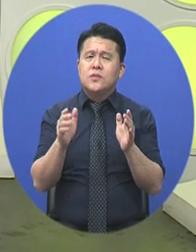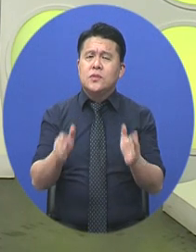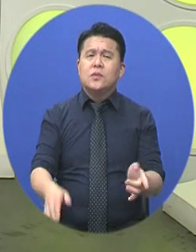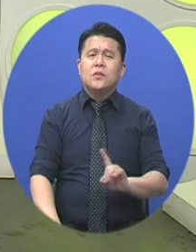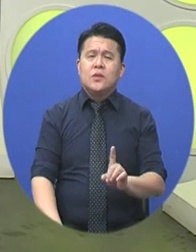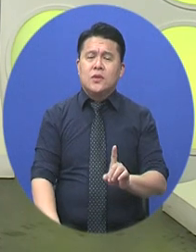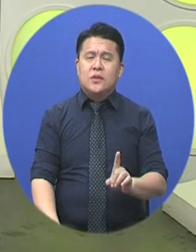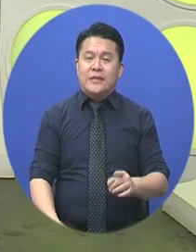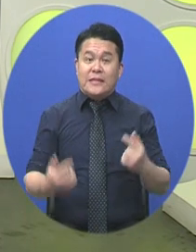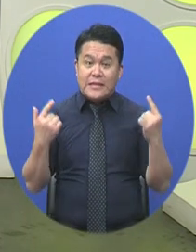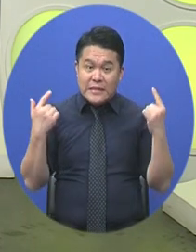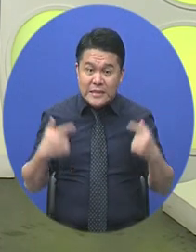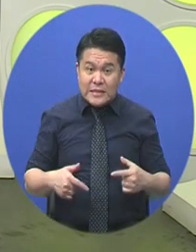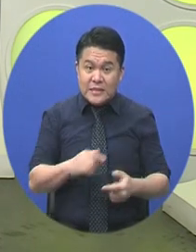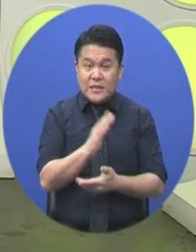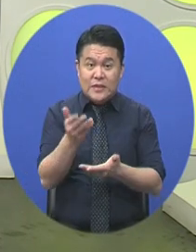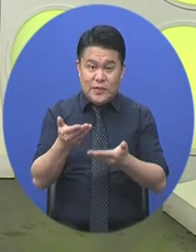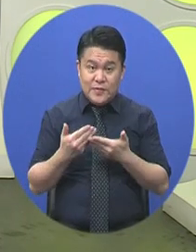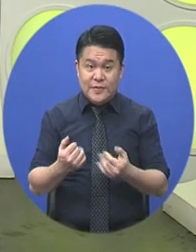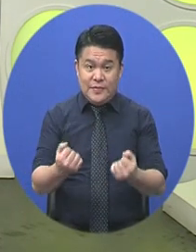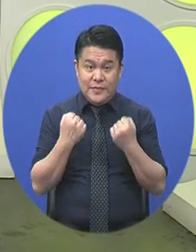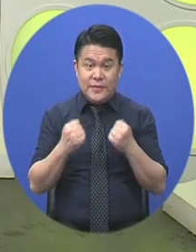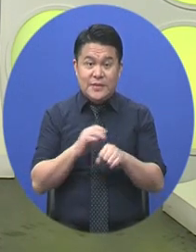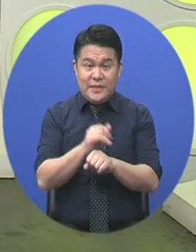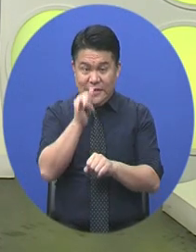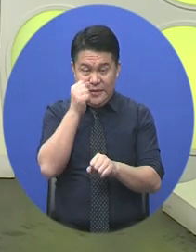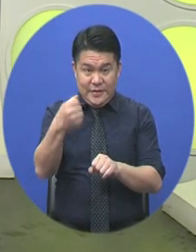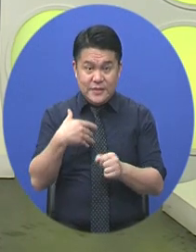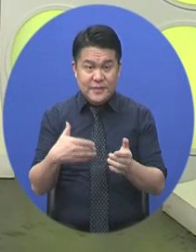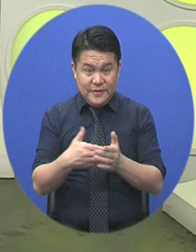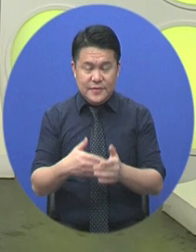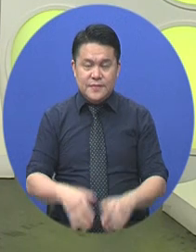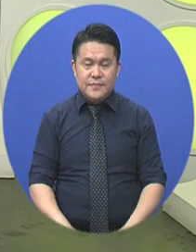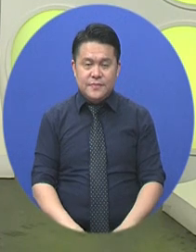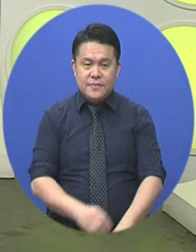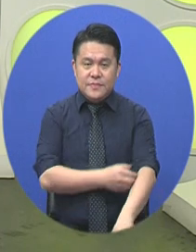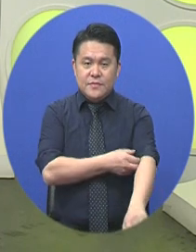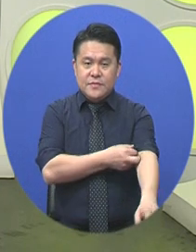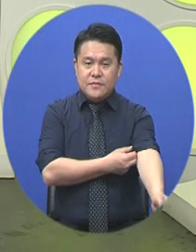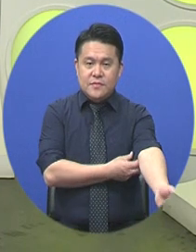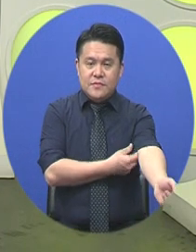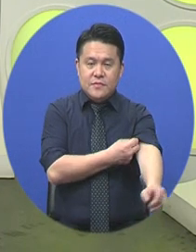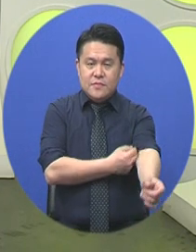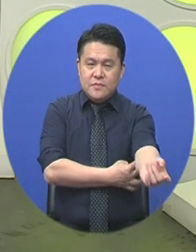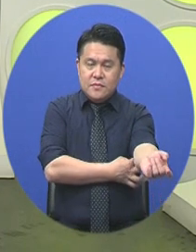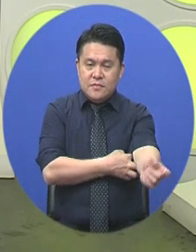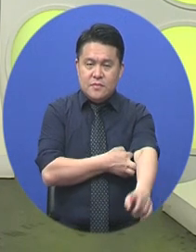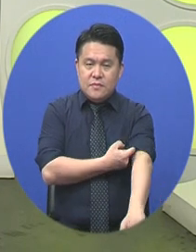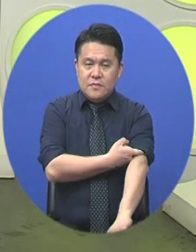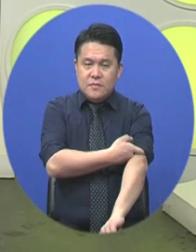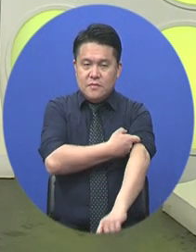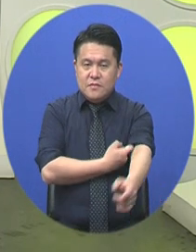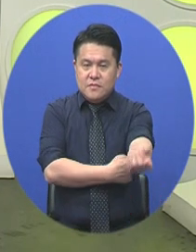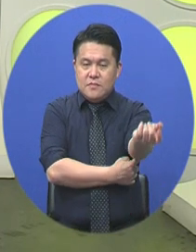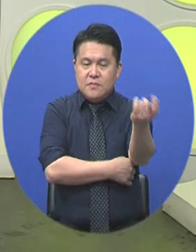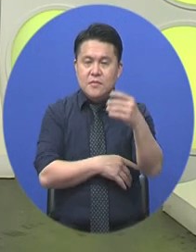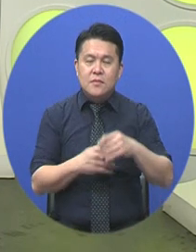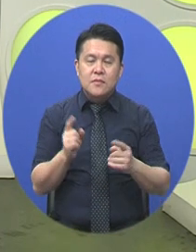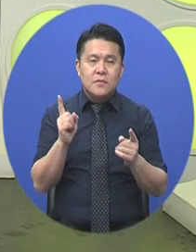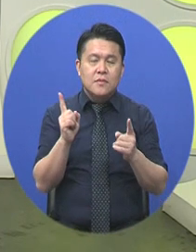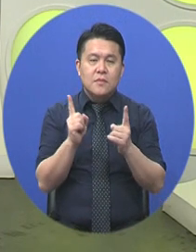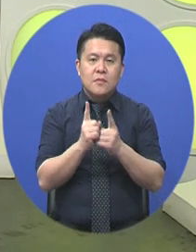계시면서도 맞아요. 항상 저희에게 소식도 알려주고 건강하게 잘 있다고 알려주셨는데 어머님 아버님 요즘에 마지막 뵌